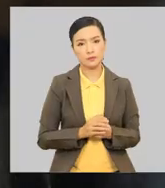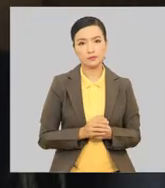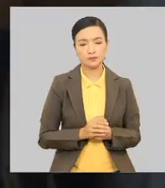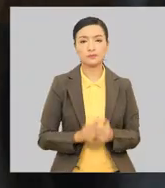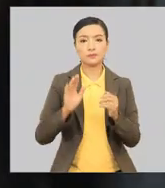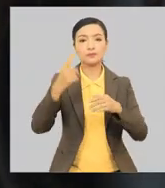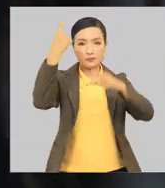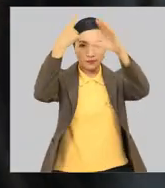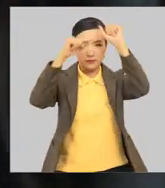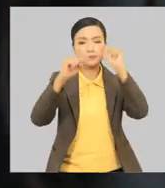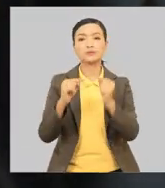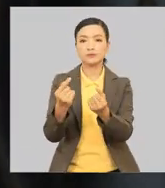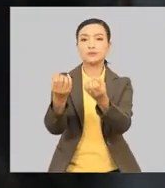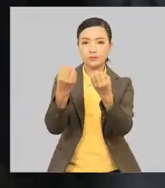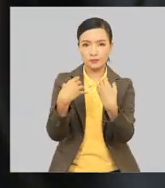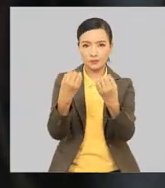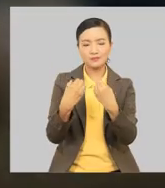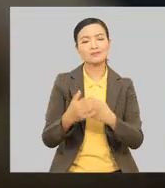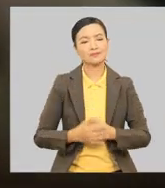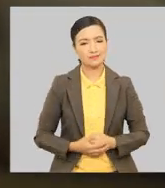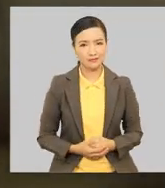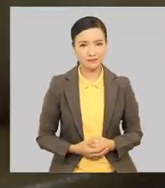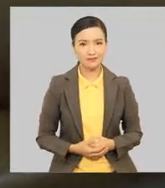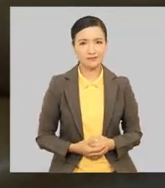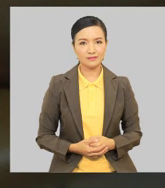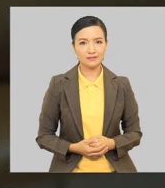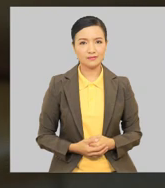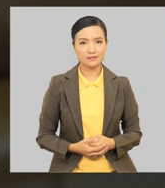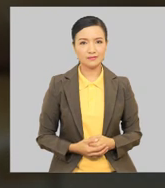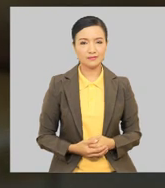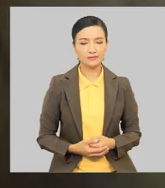จน์ที่พระพุทธองค์ได้ตรัสไว้อย่าง